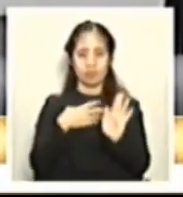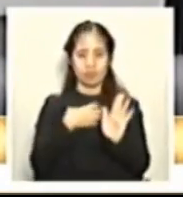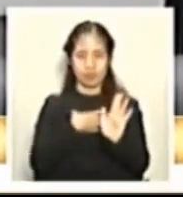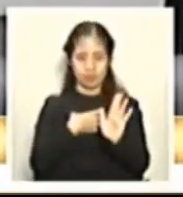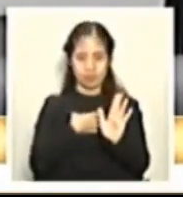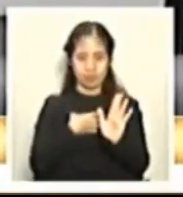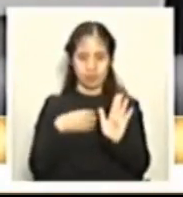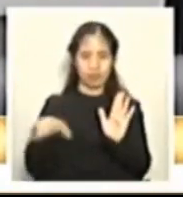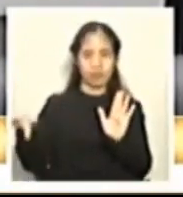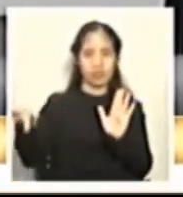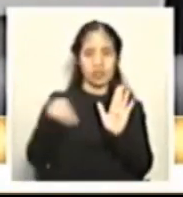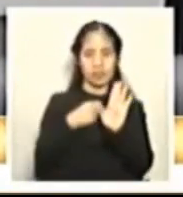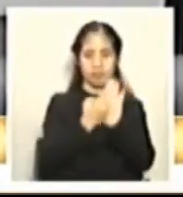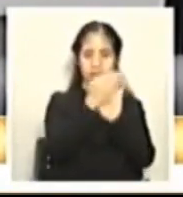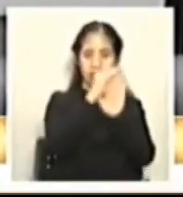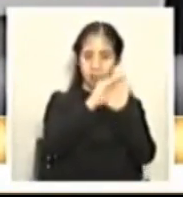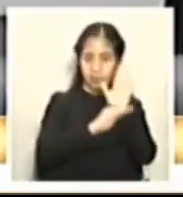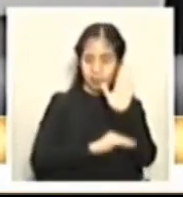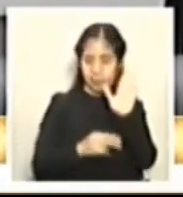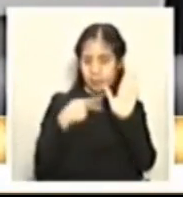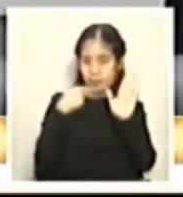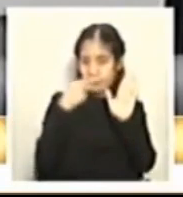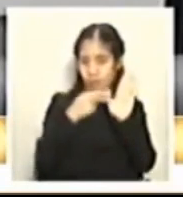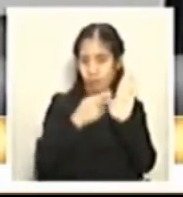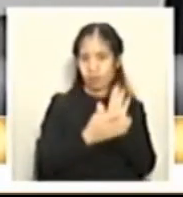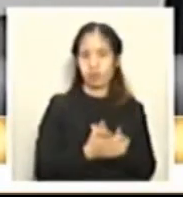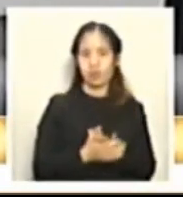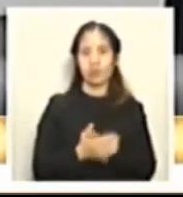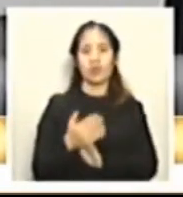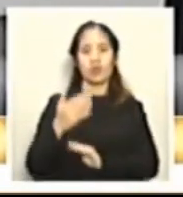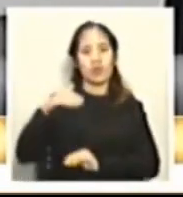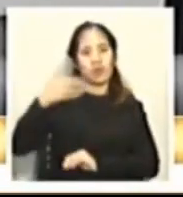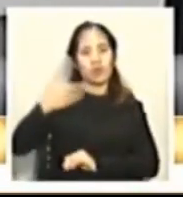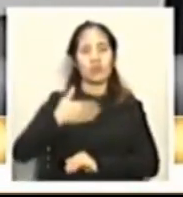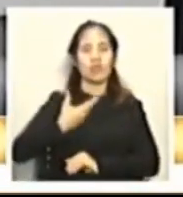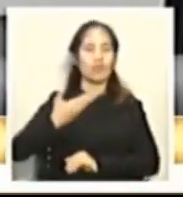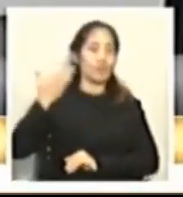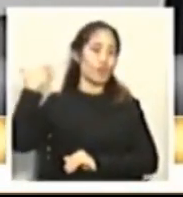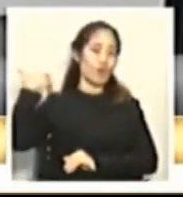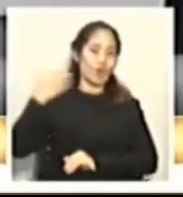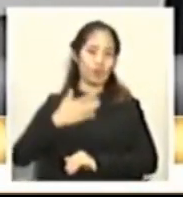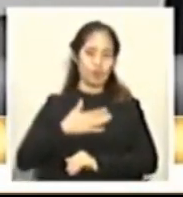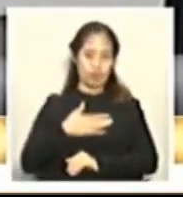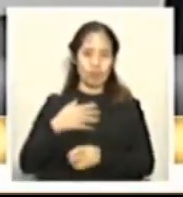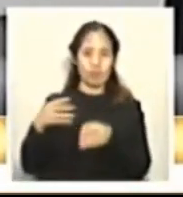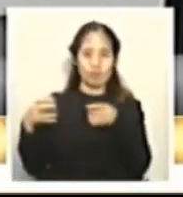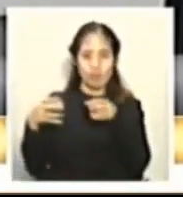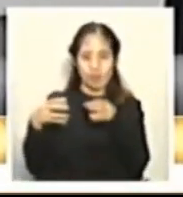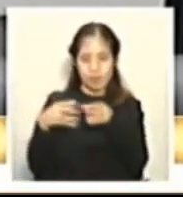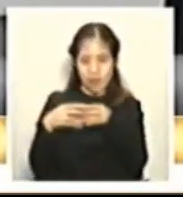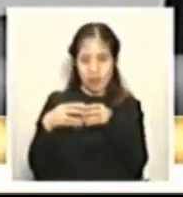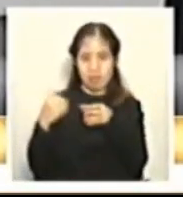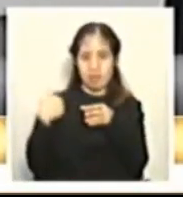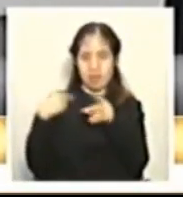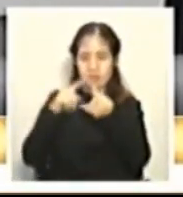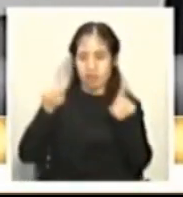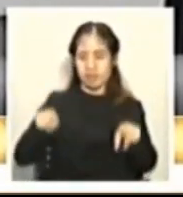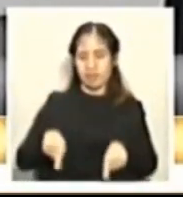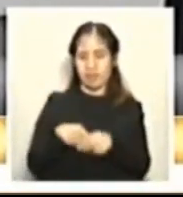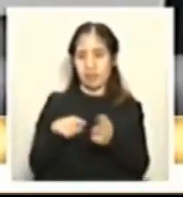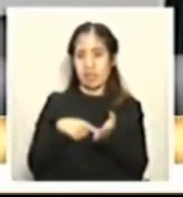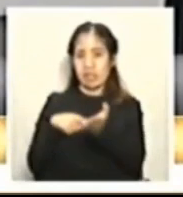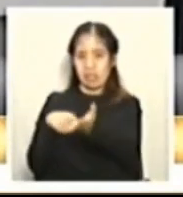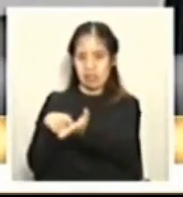ให้พวกเราได้เห็นนะครับในยุคสมัยหนึ่งพวกผมเป็นฝ่ายค้านยื่นอภิปรายไม่ไว้วางใจรัฐบา